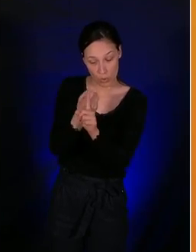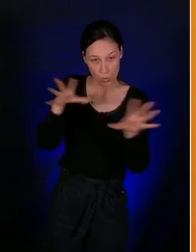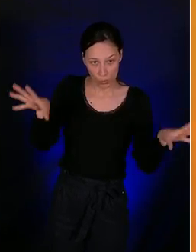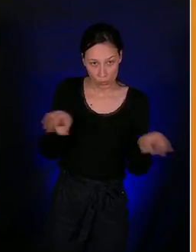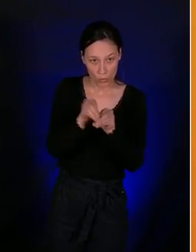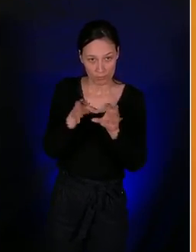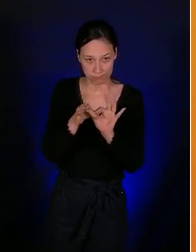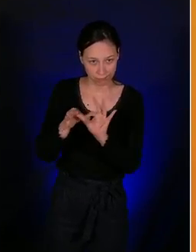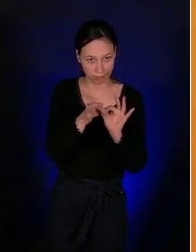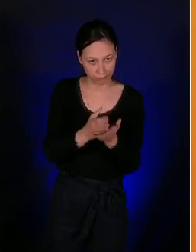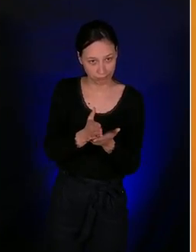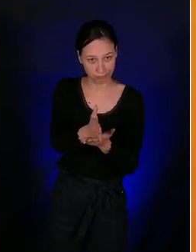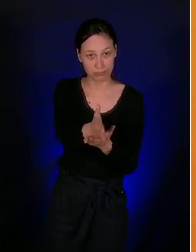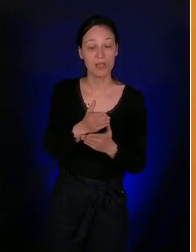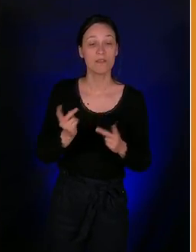vive la CGT.